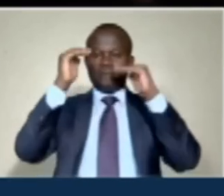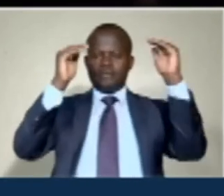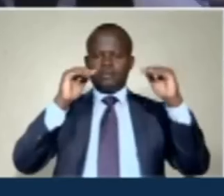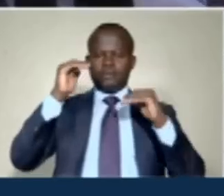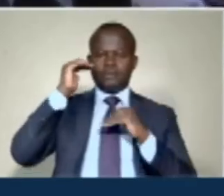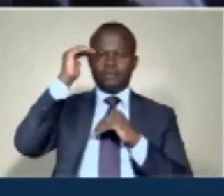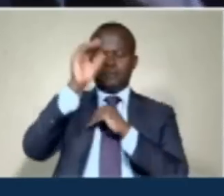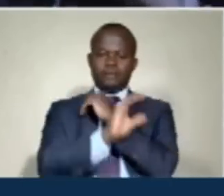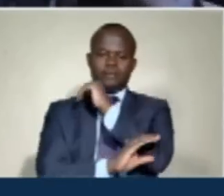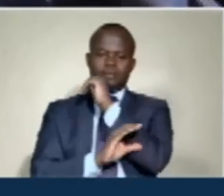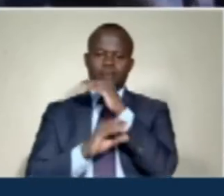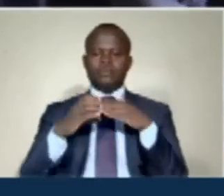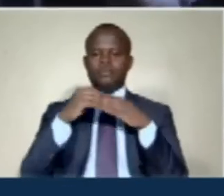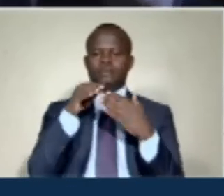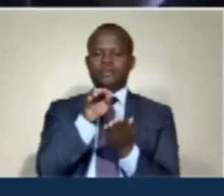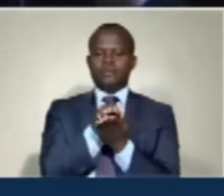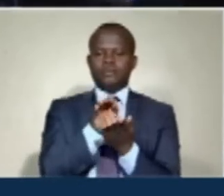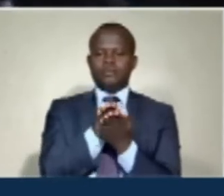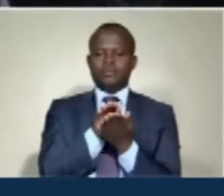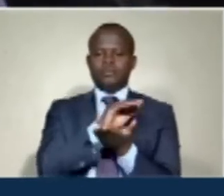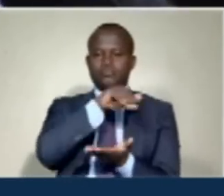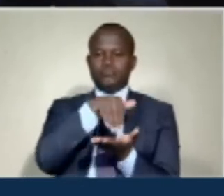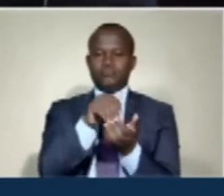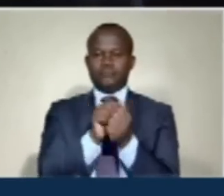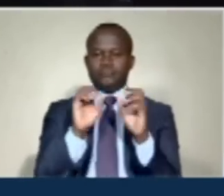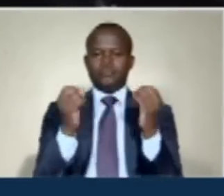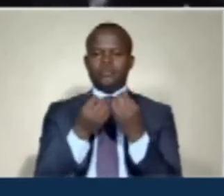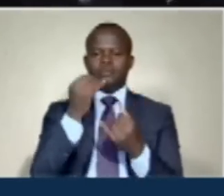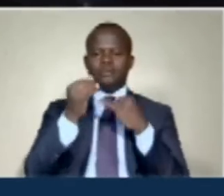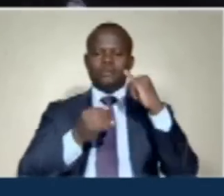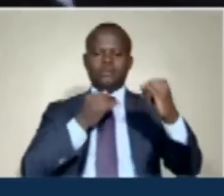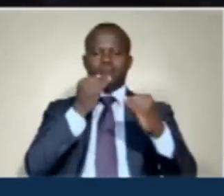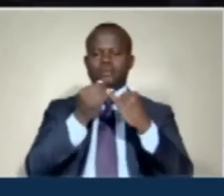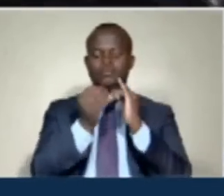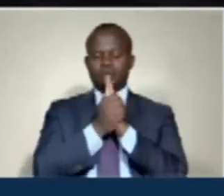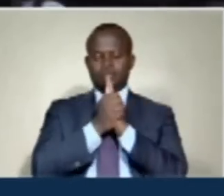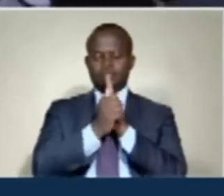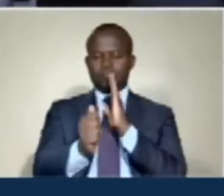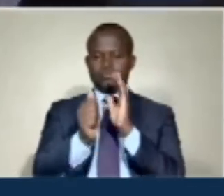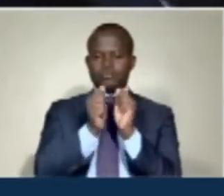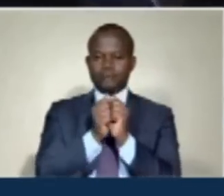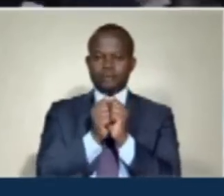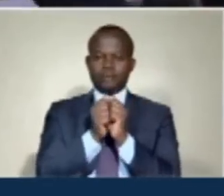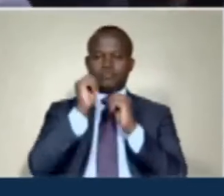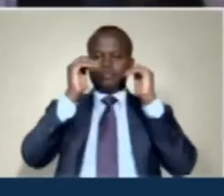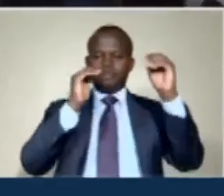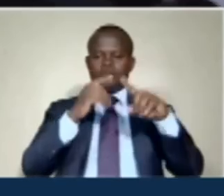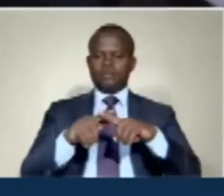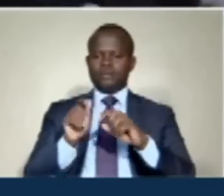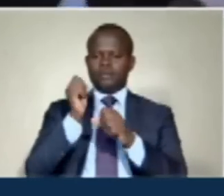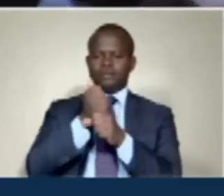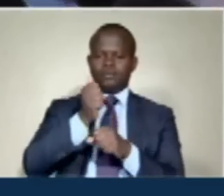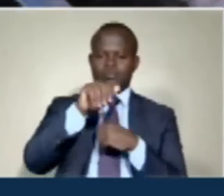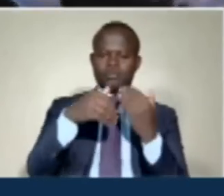nkuru z'ibihugu, abayobozi b'amabanki, ibigo n'imiryango mpuzamahanga, inararibonye n'impuguke mu nzego zitandukanye,